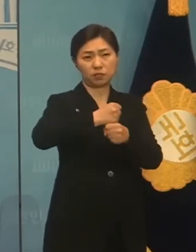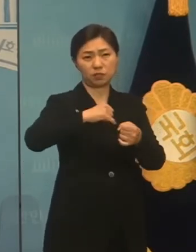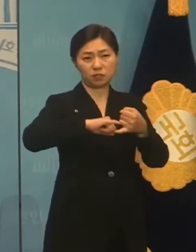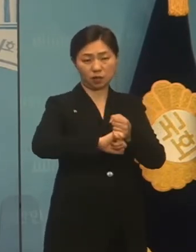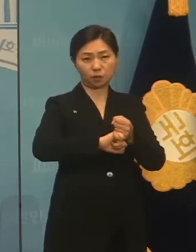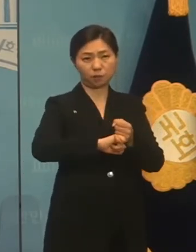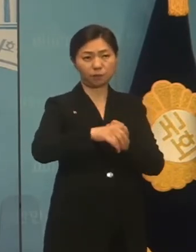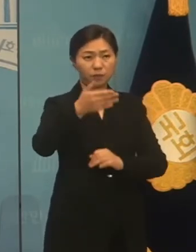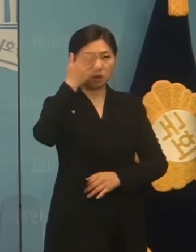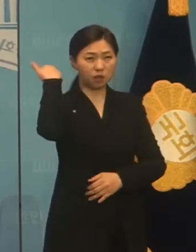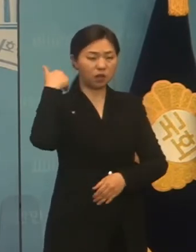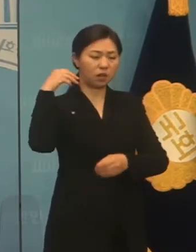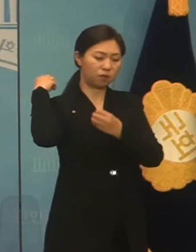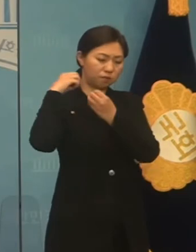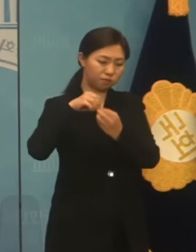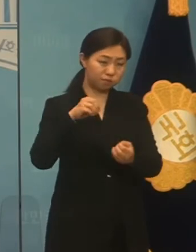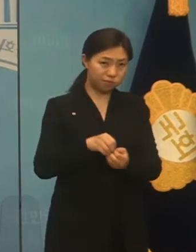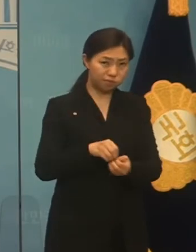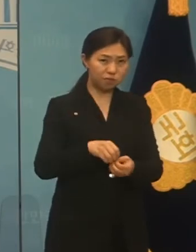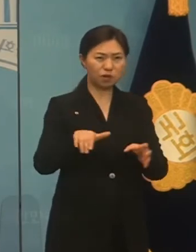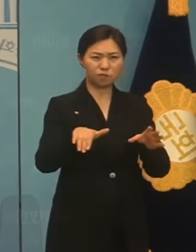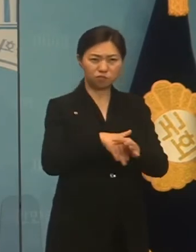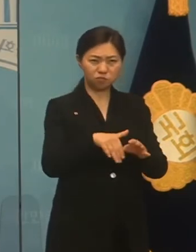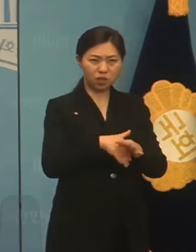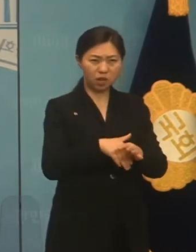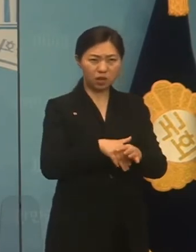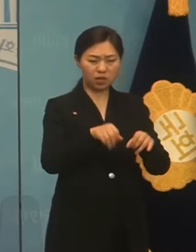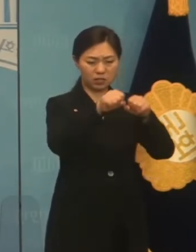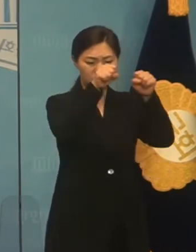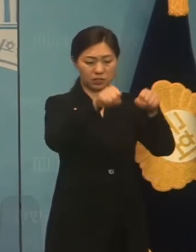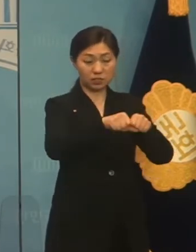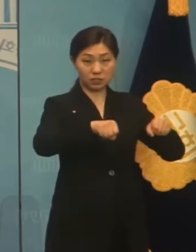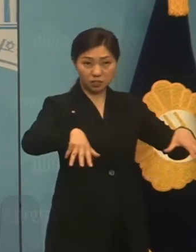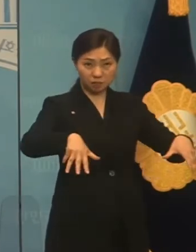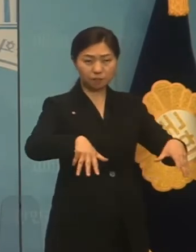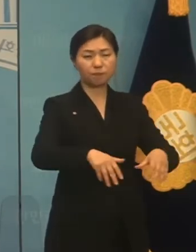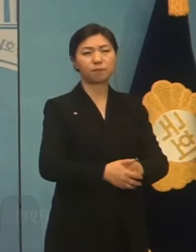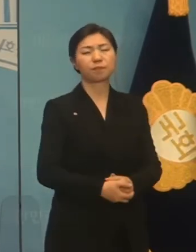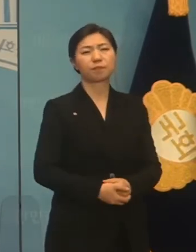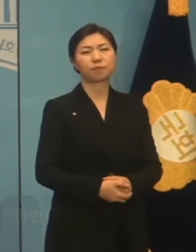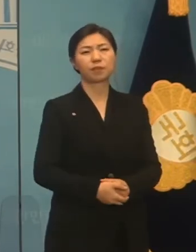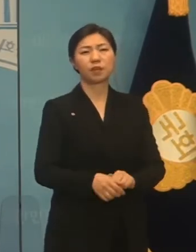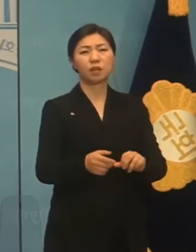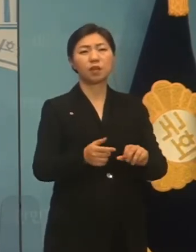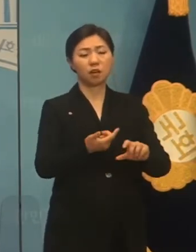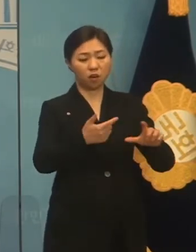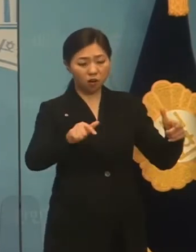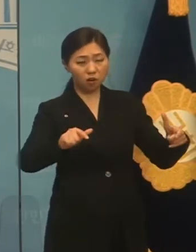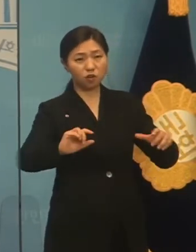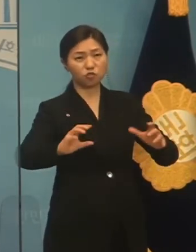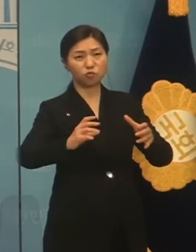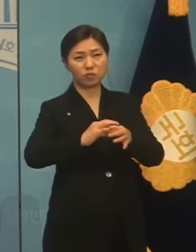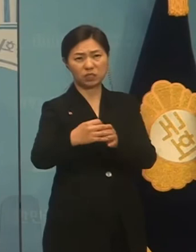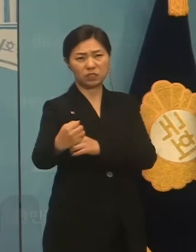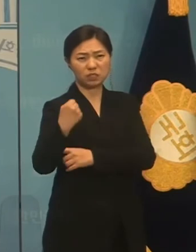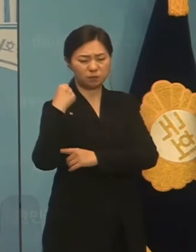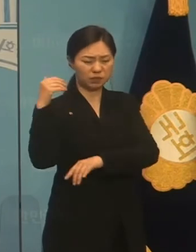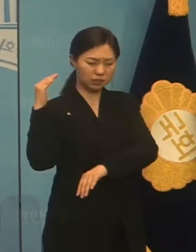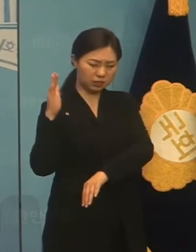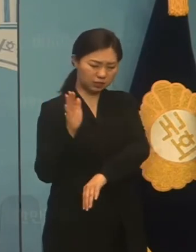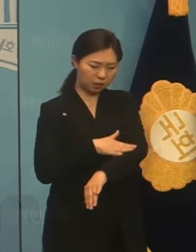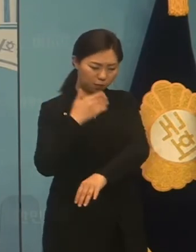문화, 관행, 프로세스와 시스템, 우리 국민의힘의 잘못된